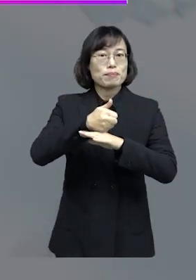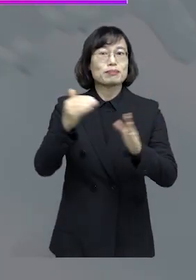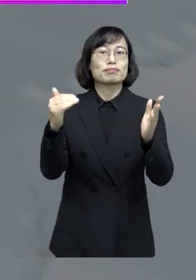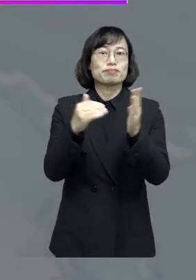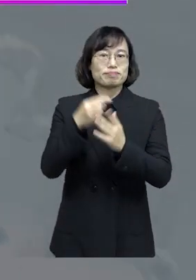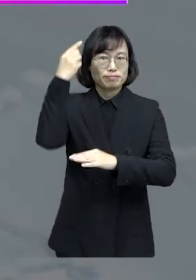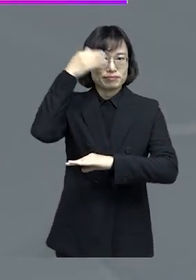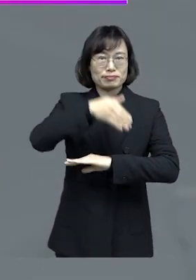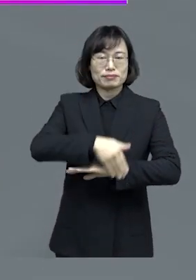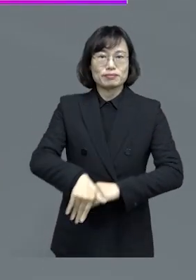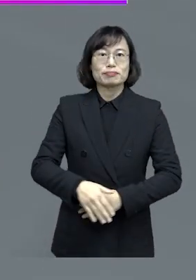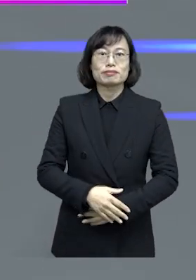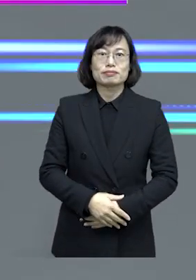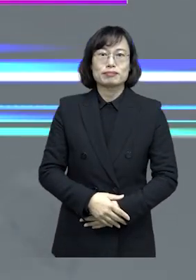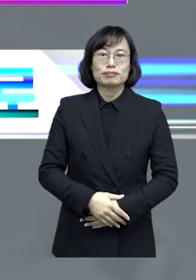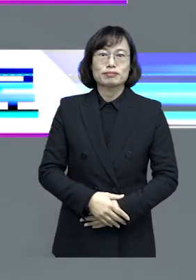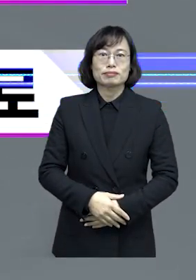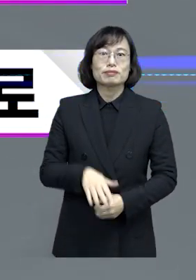연말 준공될 예정입니다.